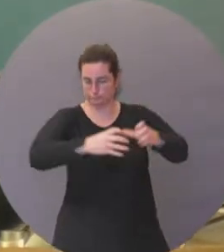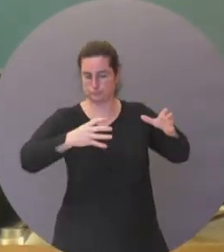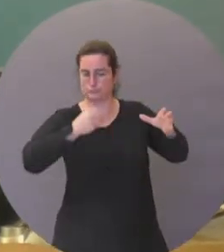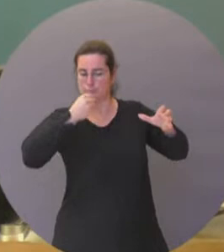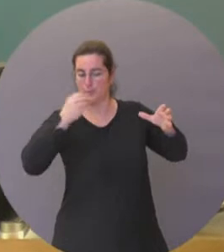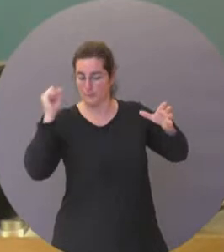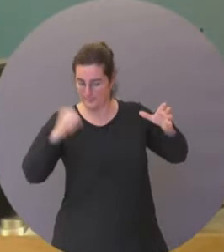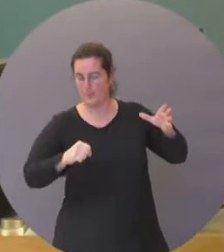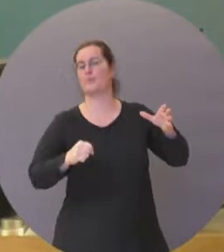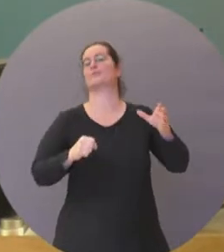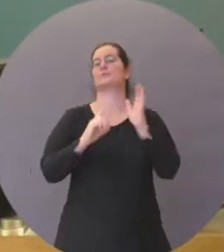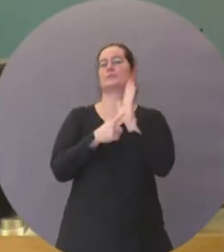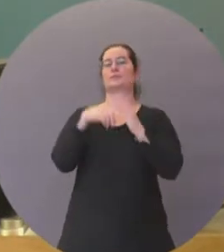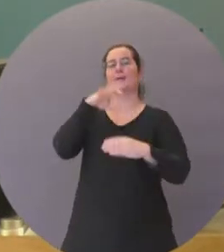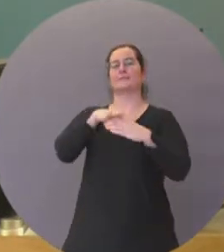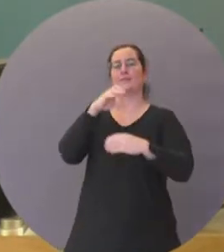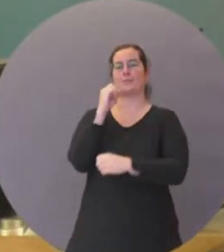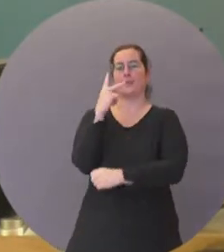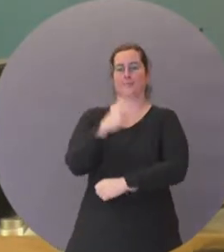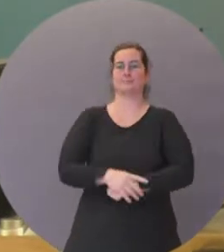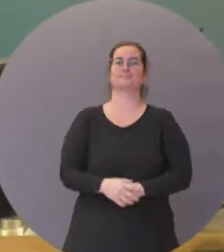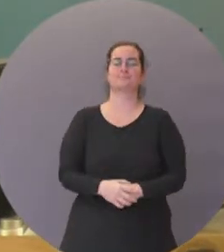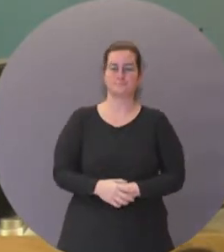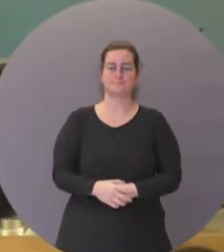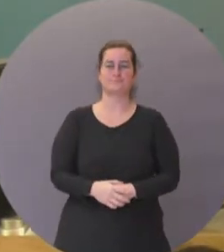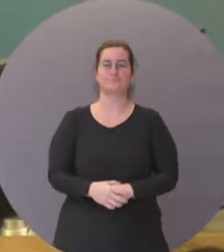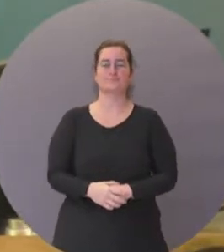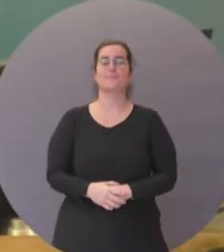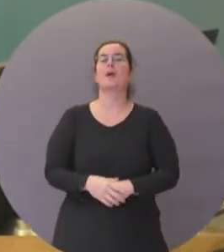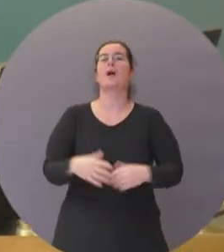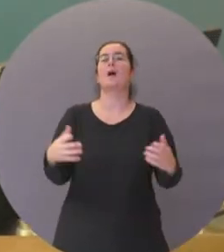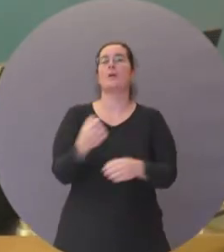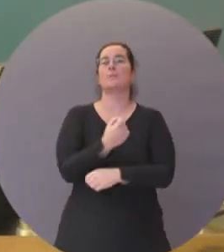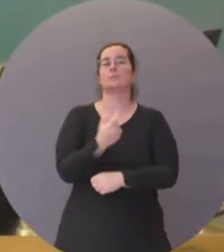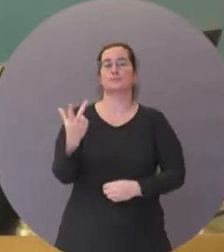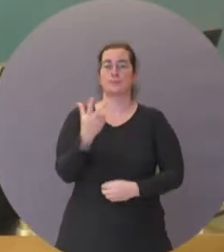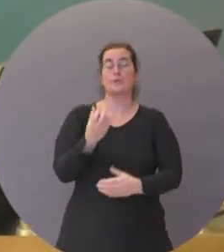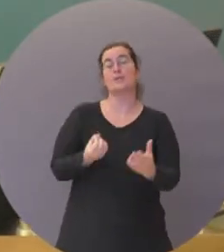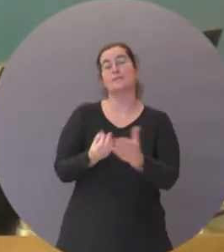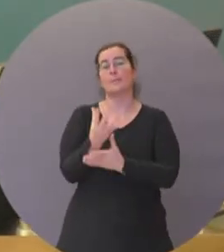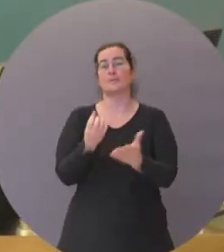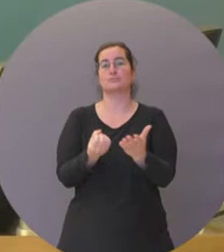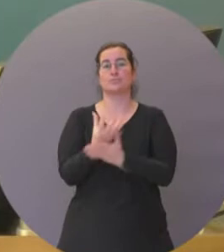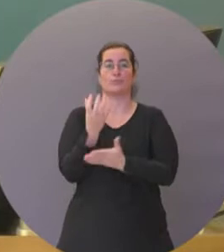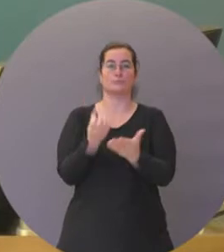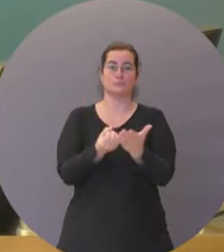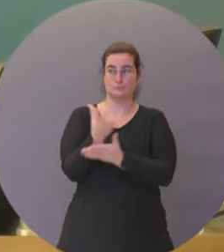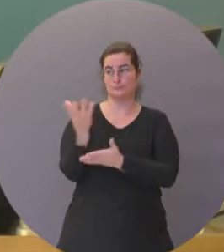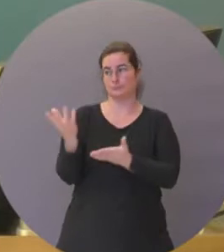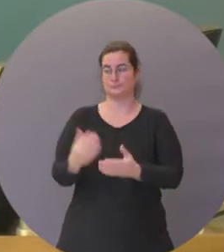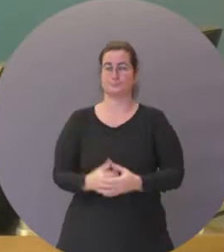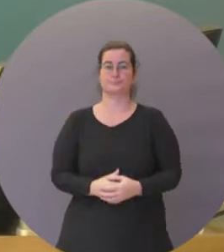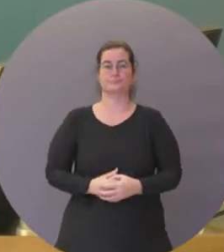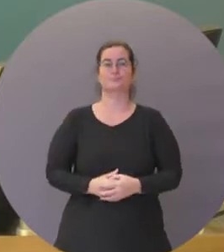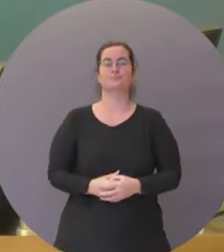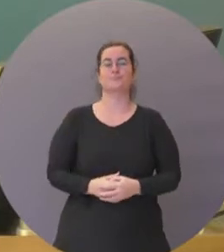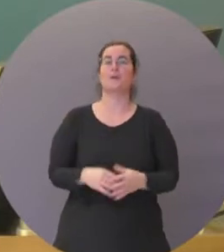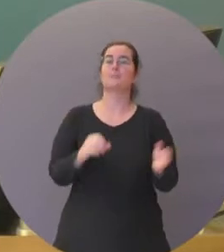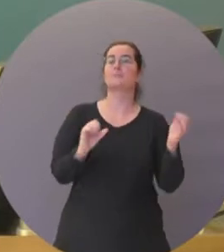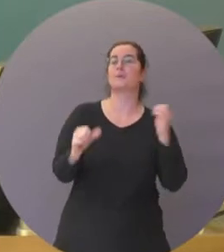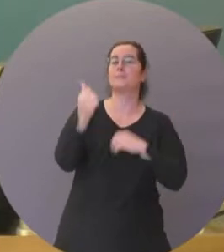délibéré alors quelques informations à vous communiquer la première